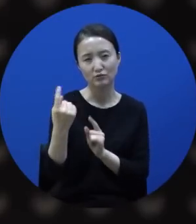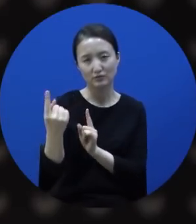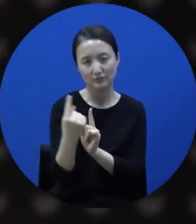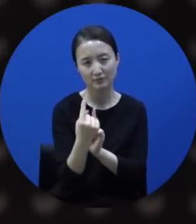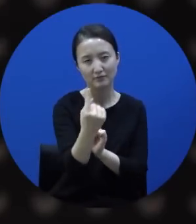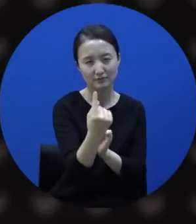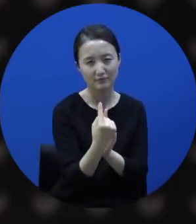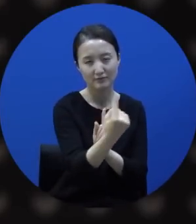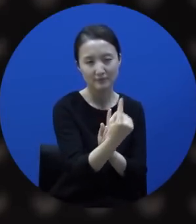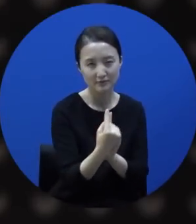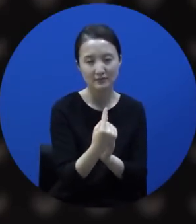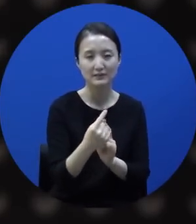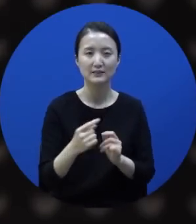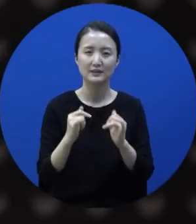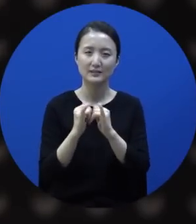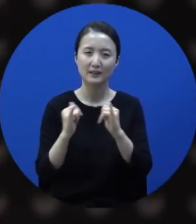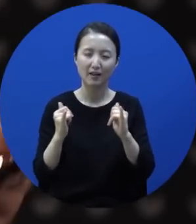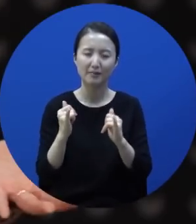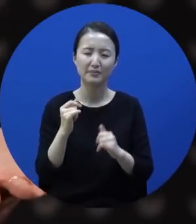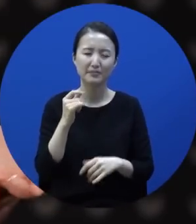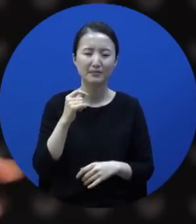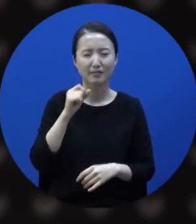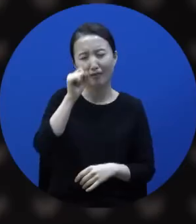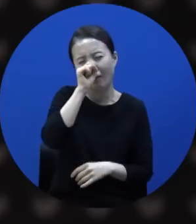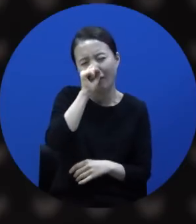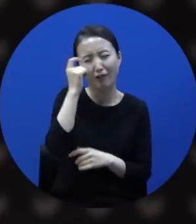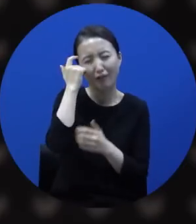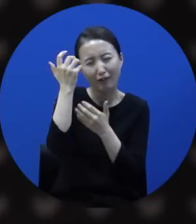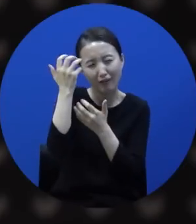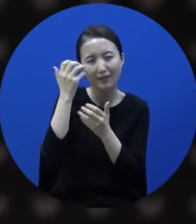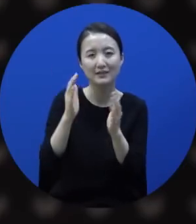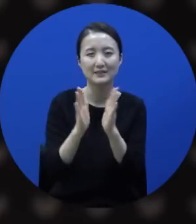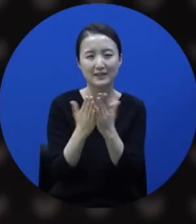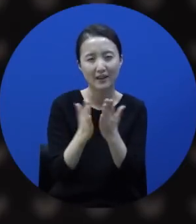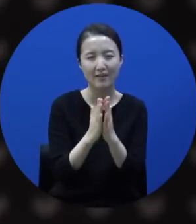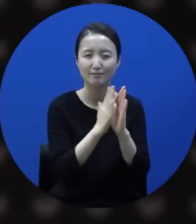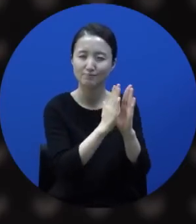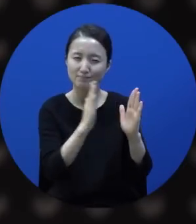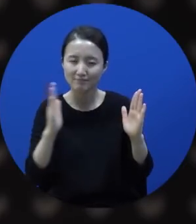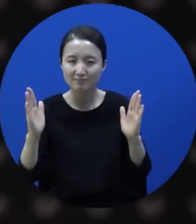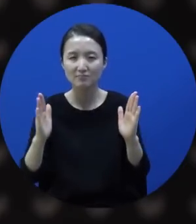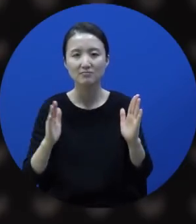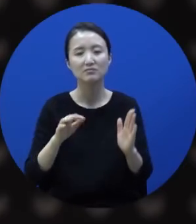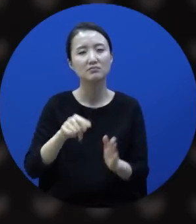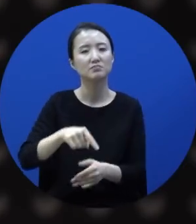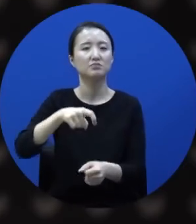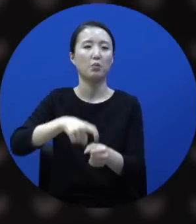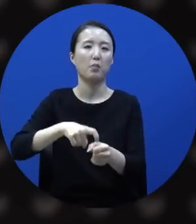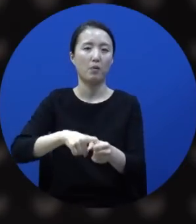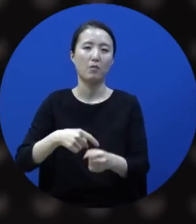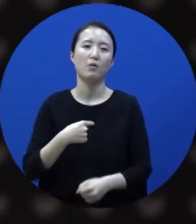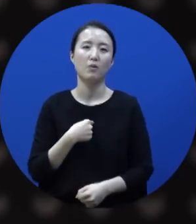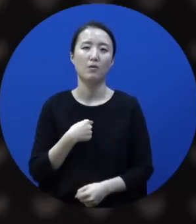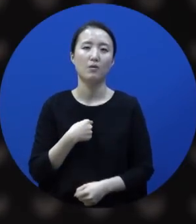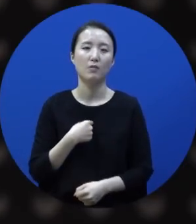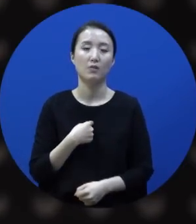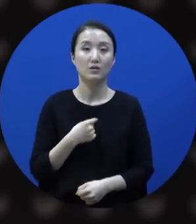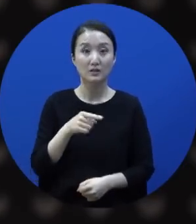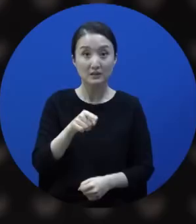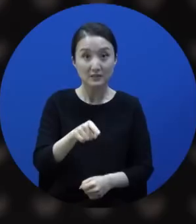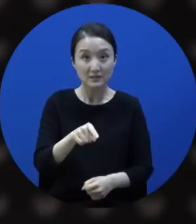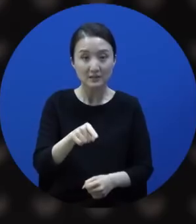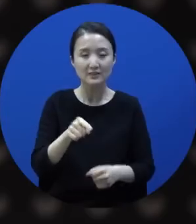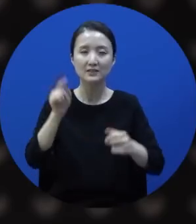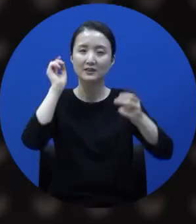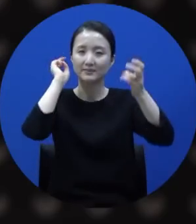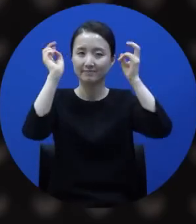그리고 사람이 즐겨 찾는 공간으로서 저의 회사를 만들어가는 목표를 세웠습니다. 그리고 그 목표를 많은 분들에게